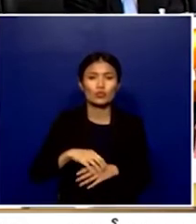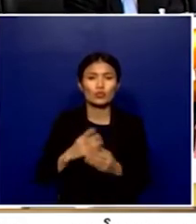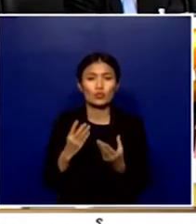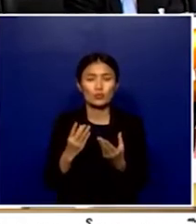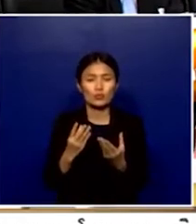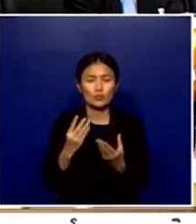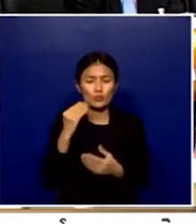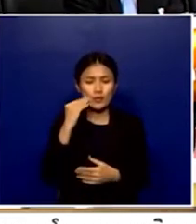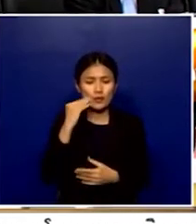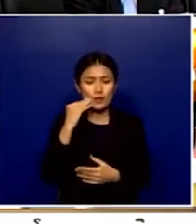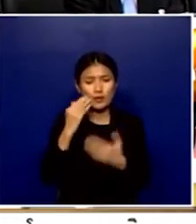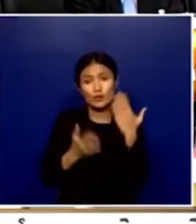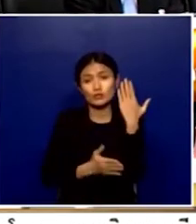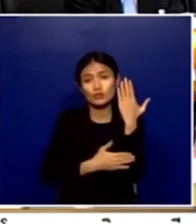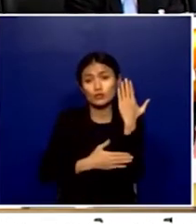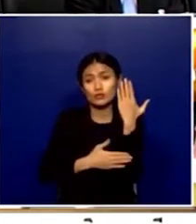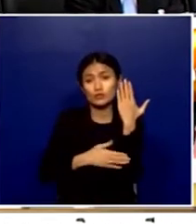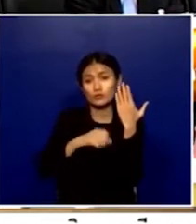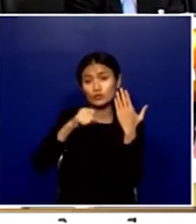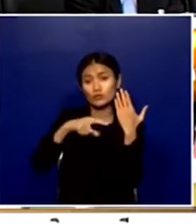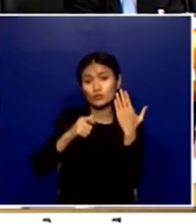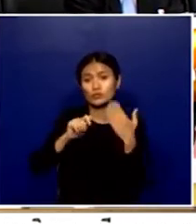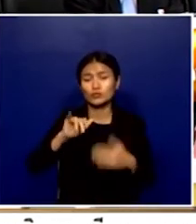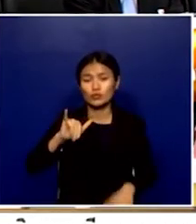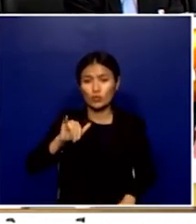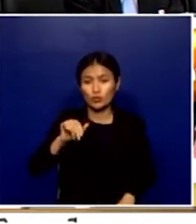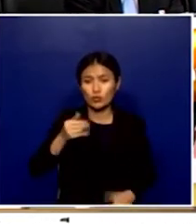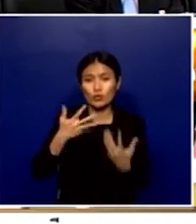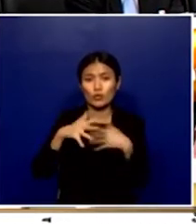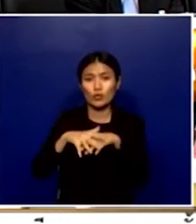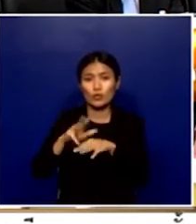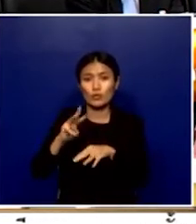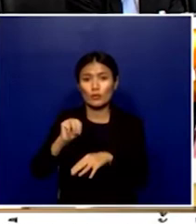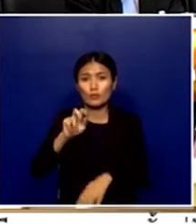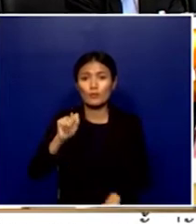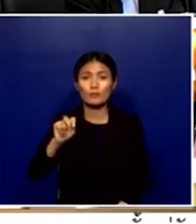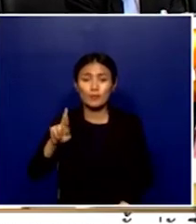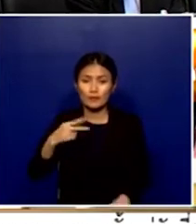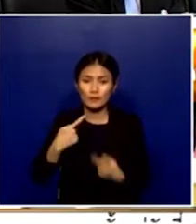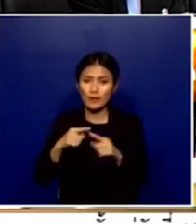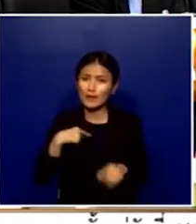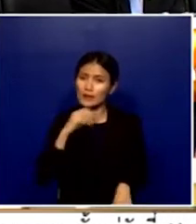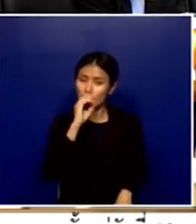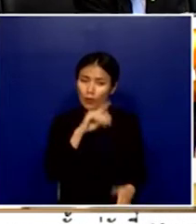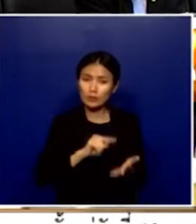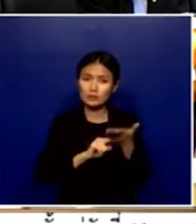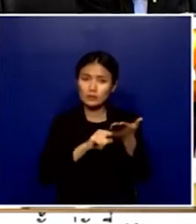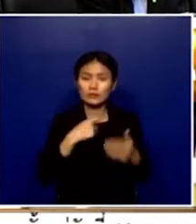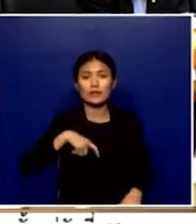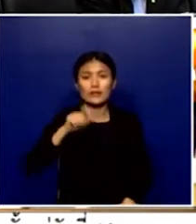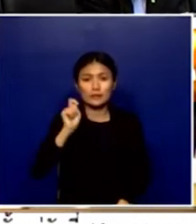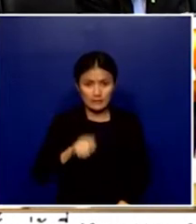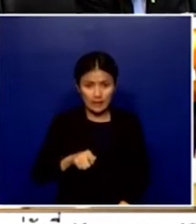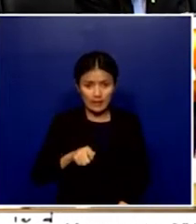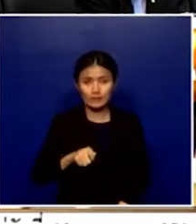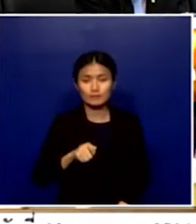กงเทพแต่ท่านแจ้งกับสารธรมนูลว่าท่านอยู่อาคคาเล็กที่ 253-25